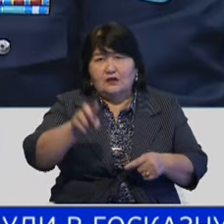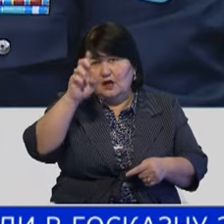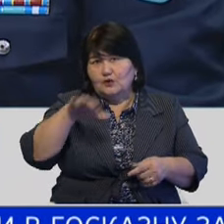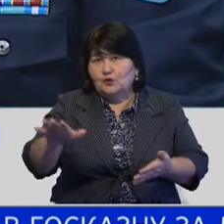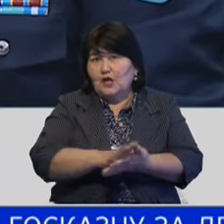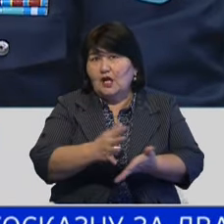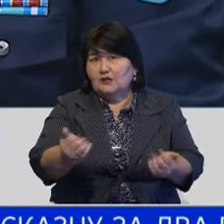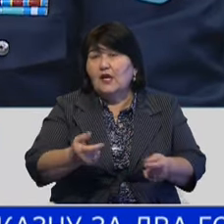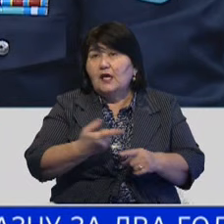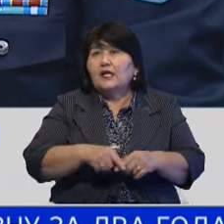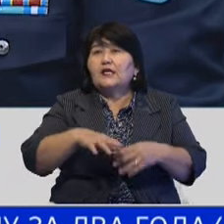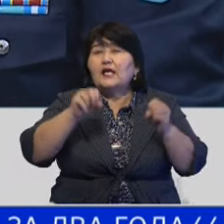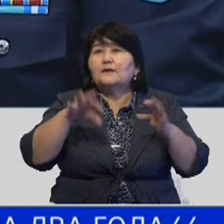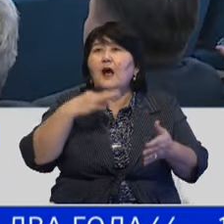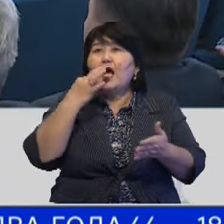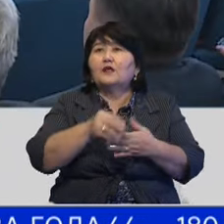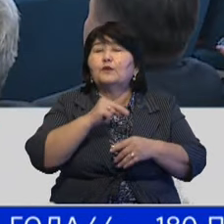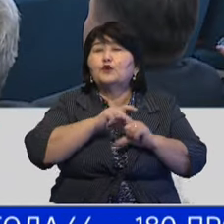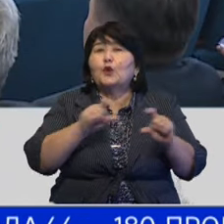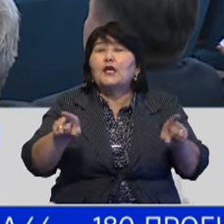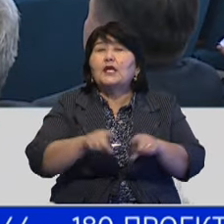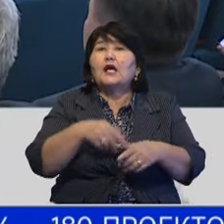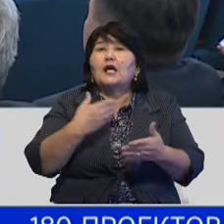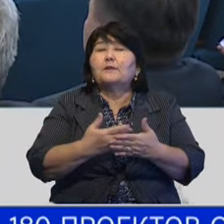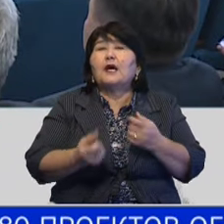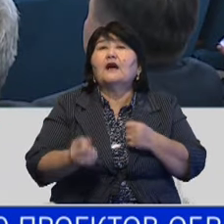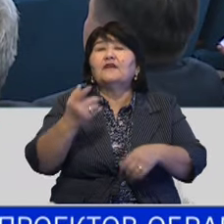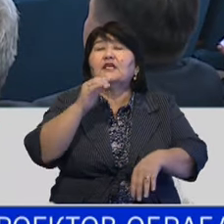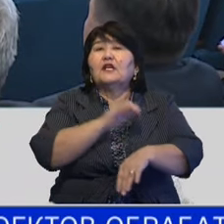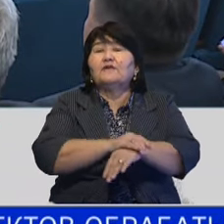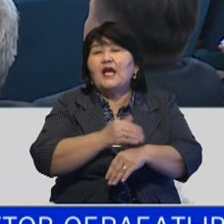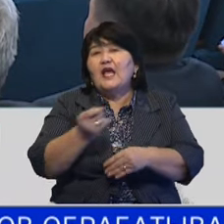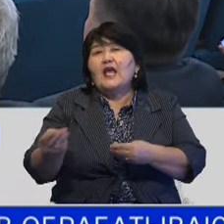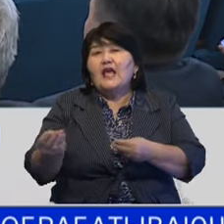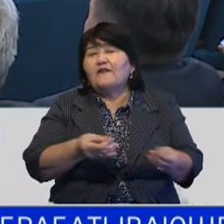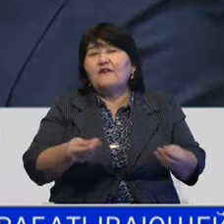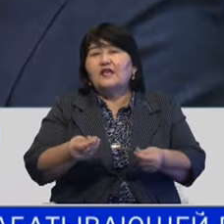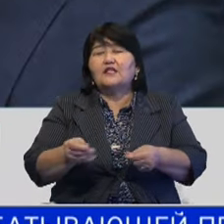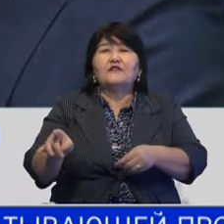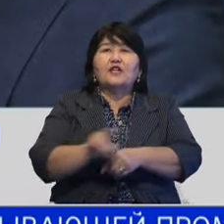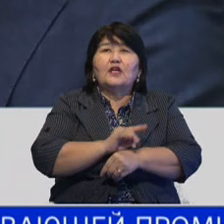нарушения идут и специалисты ответственных учреждений к примеру выявлены факты фиктивного